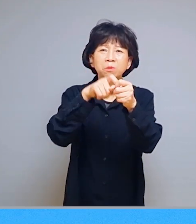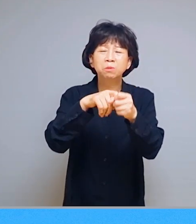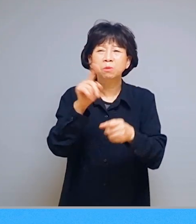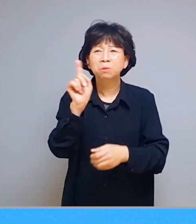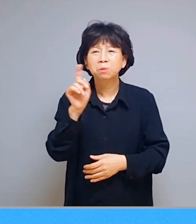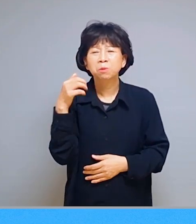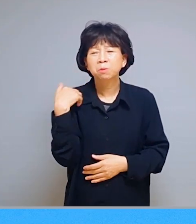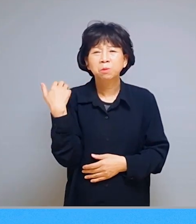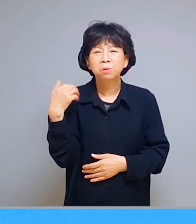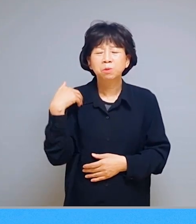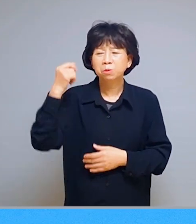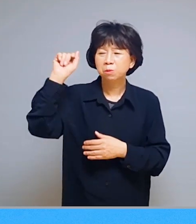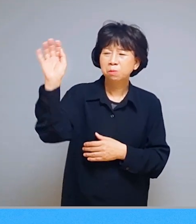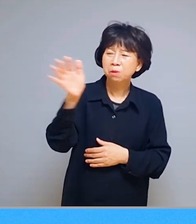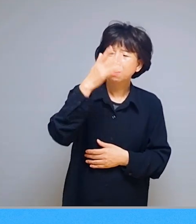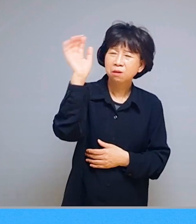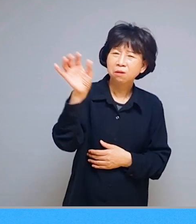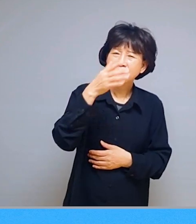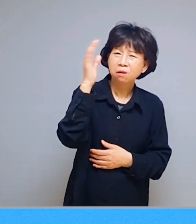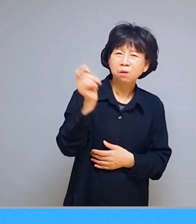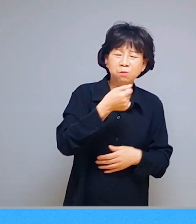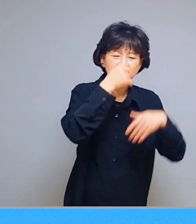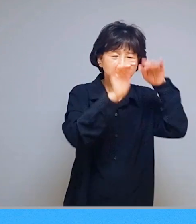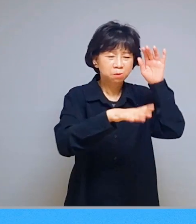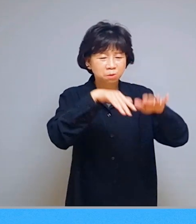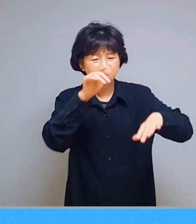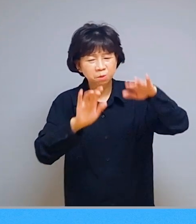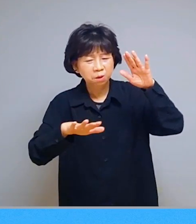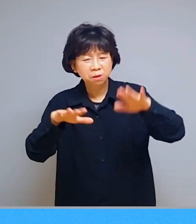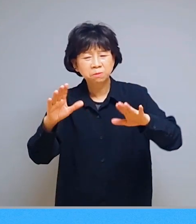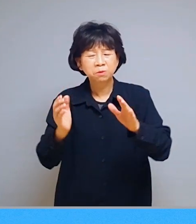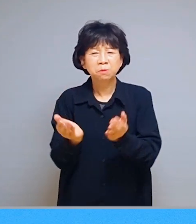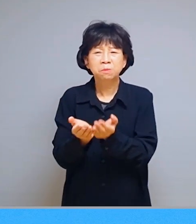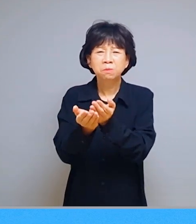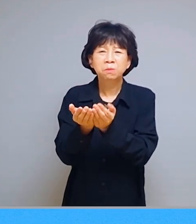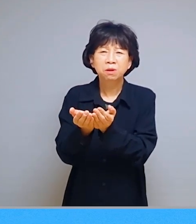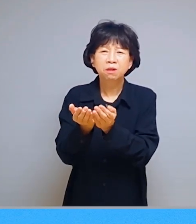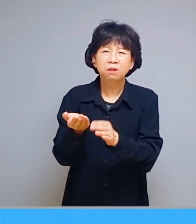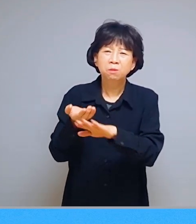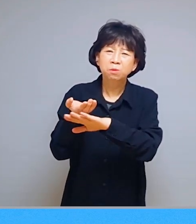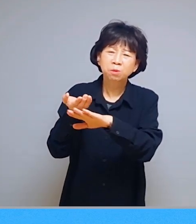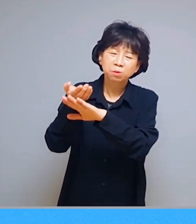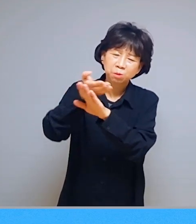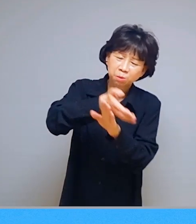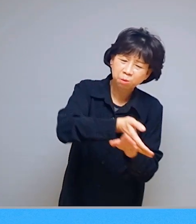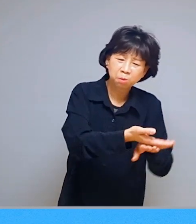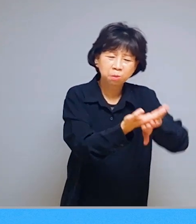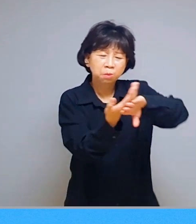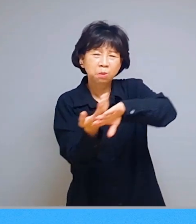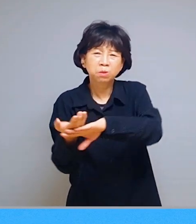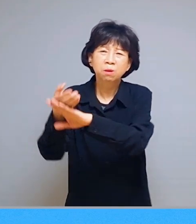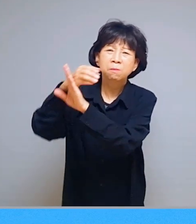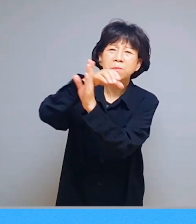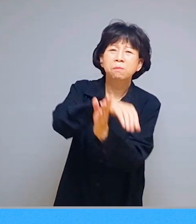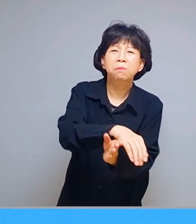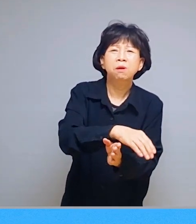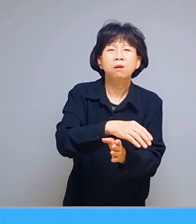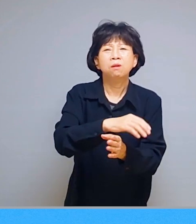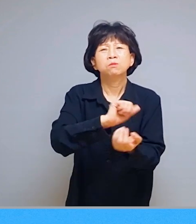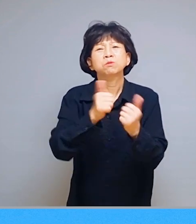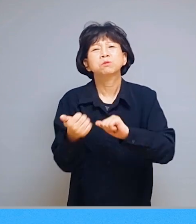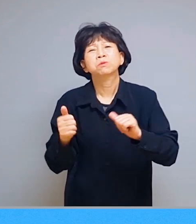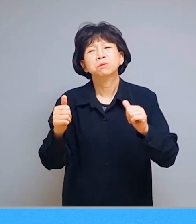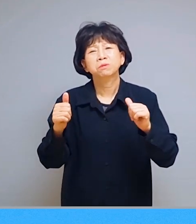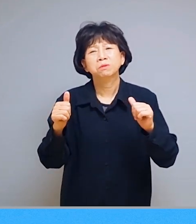풍랑을 만나면 배가 뒤집히고 죽겠구나라고 생각할 때가 찾아온다는 거죠.